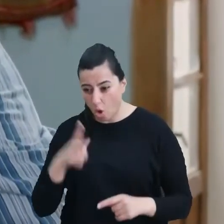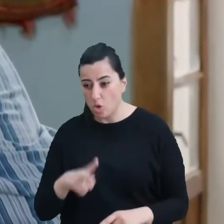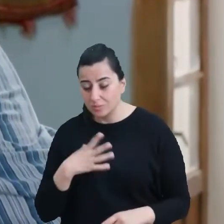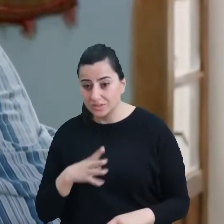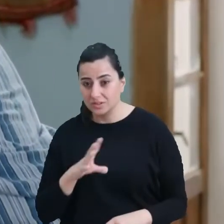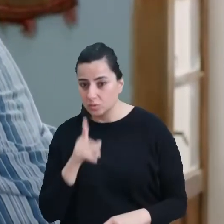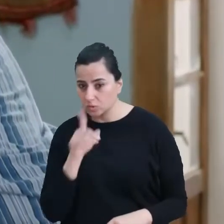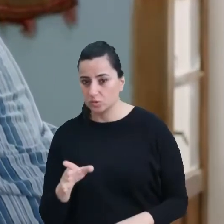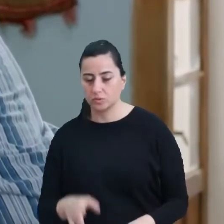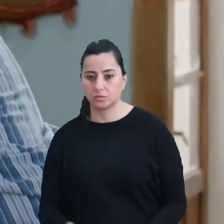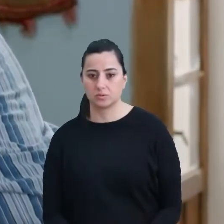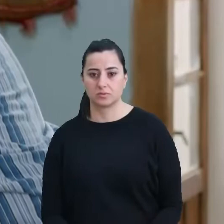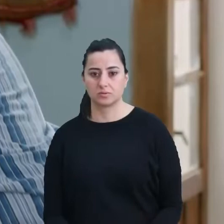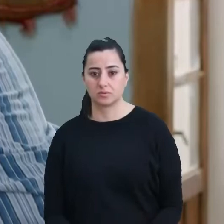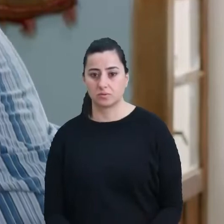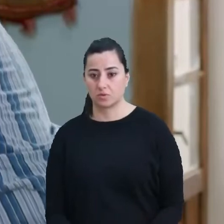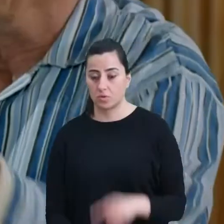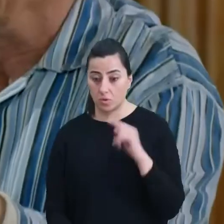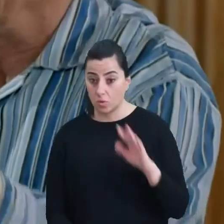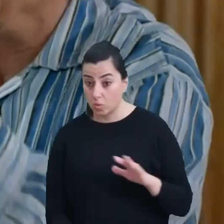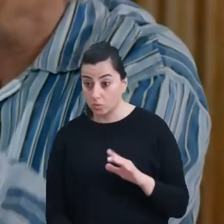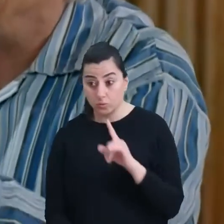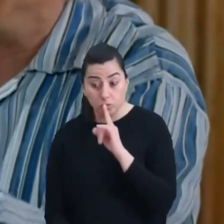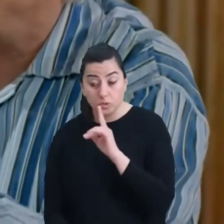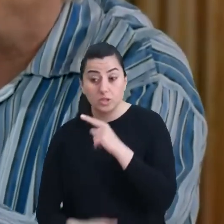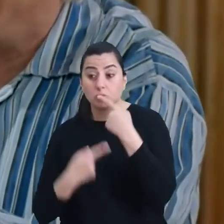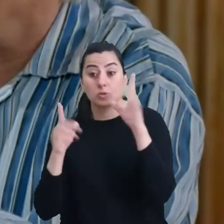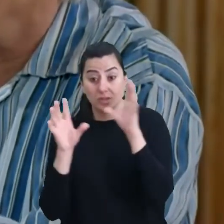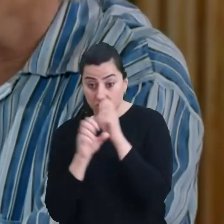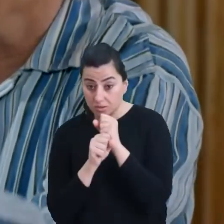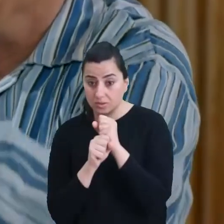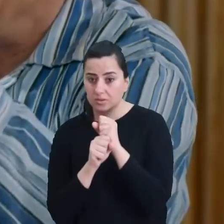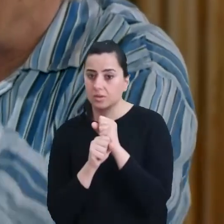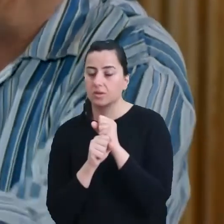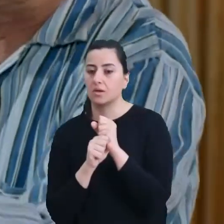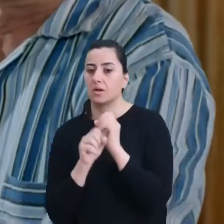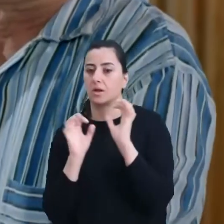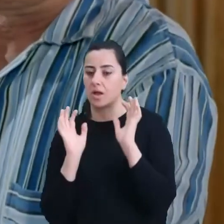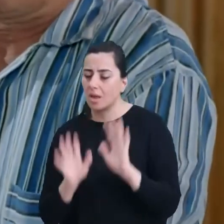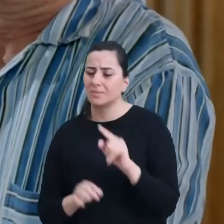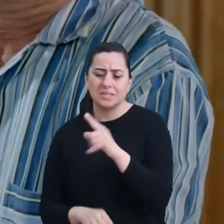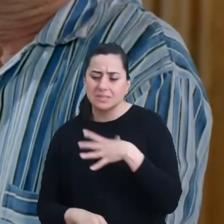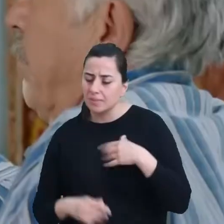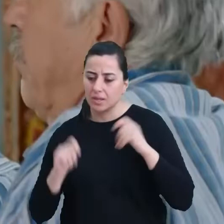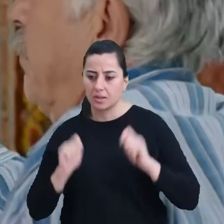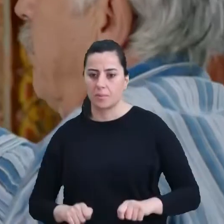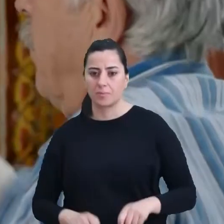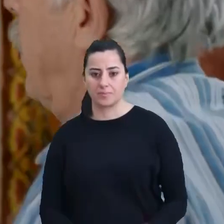lan? Oğlum, kimseye bir şey söyleme. Her istediğini yapacağım lan.